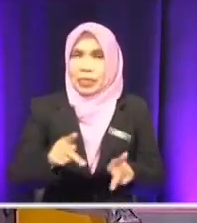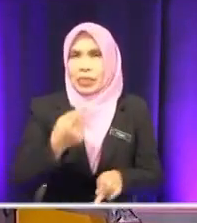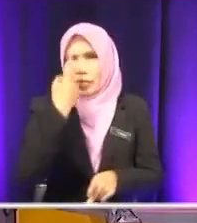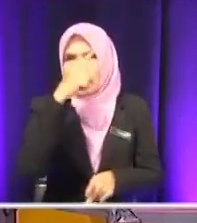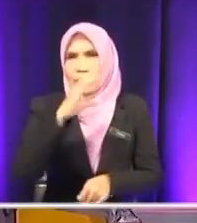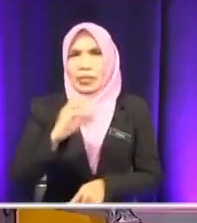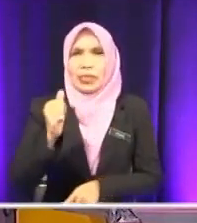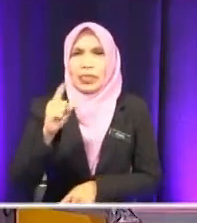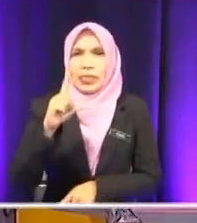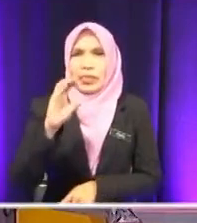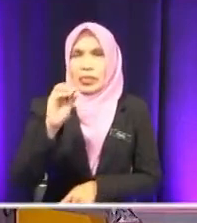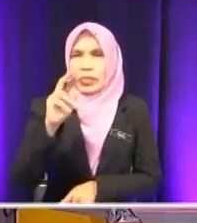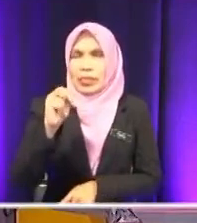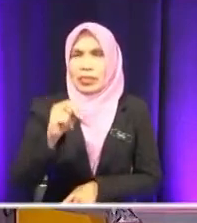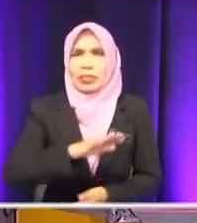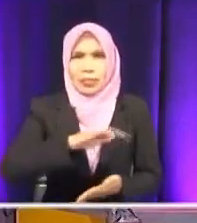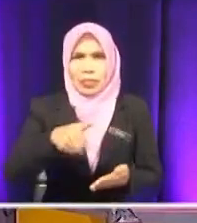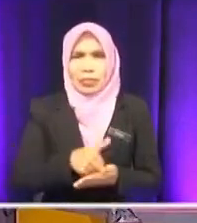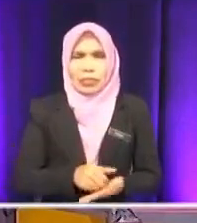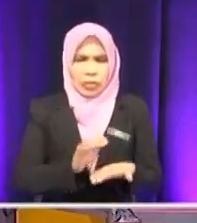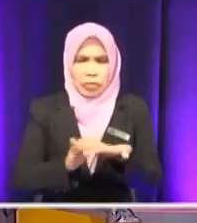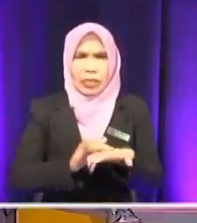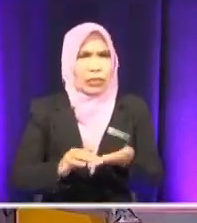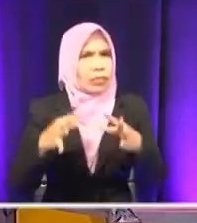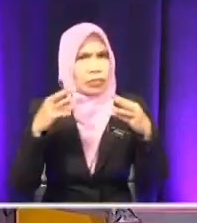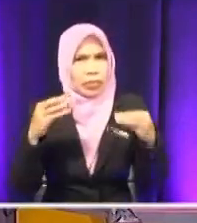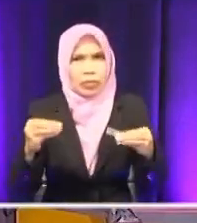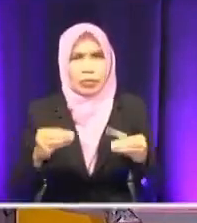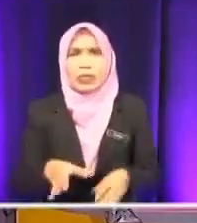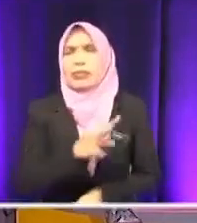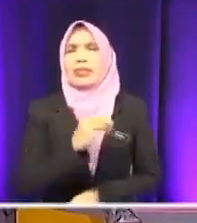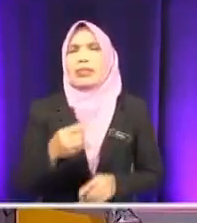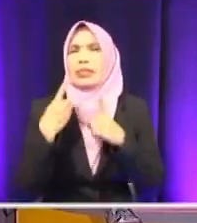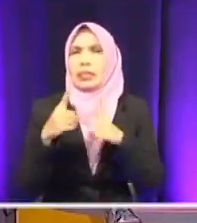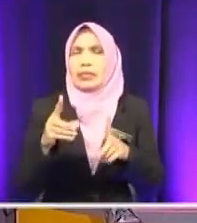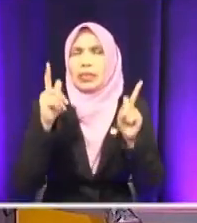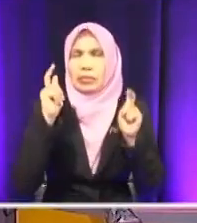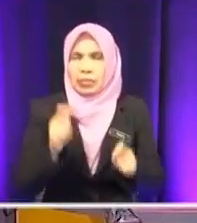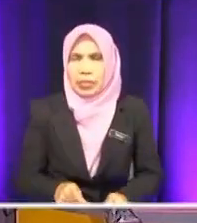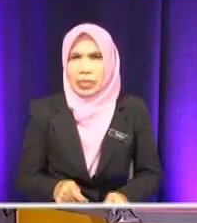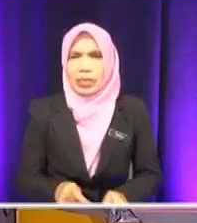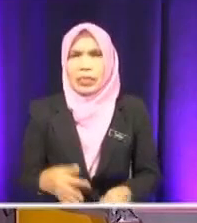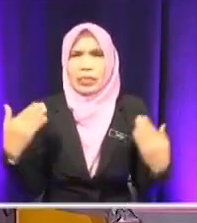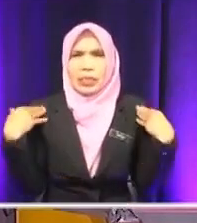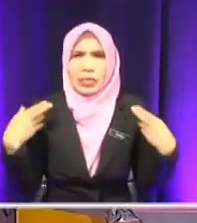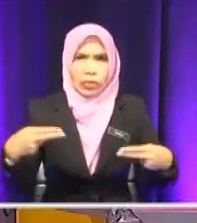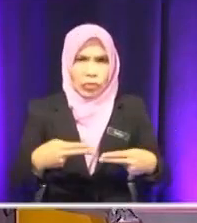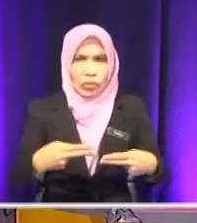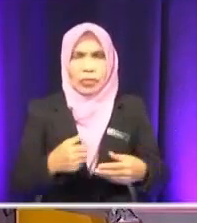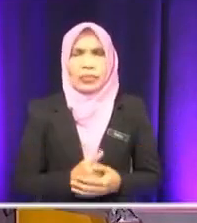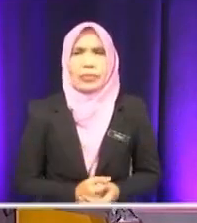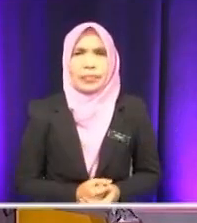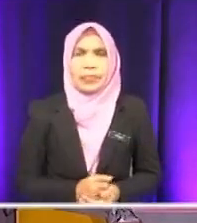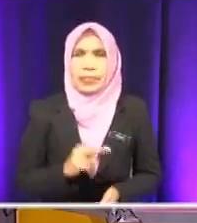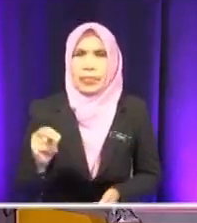membaca soal dan sehingga habis dan jawaban yang diberikan mestilah berkait dengan bahan rangsangan selain daripada itu